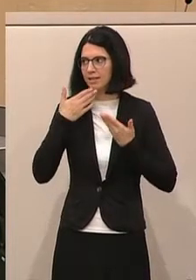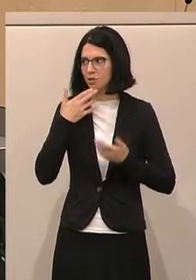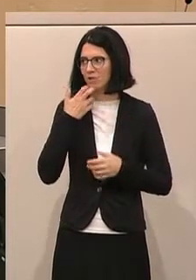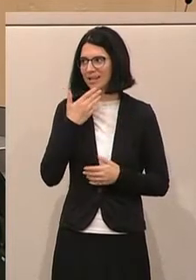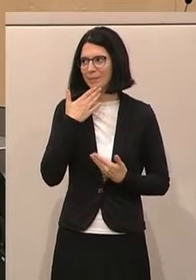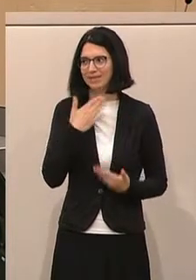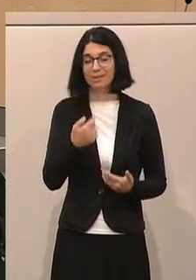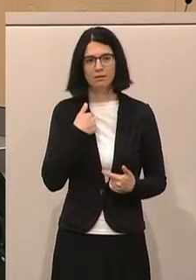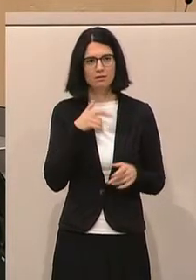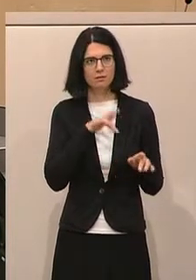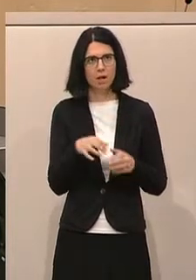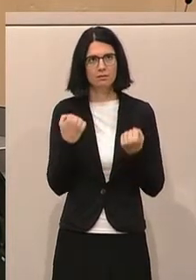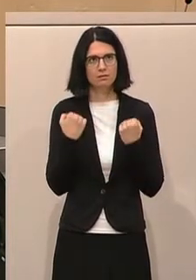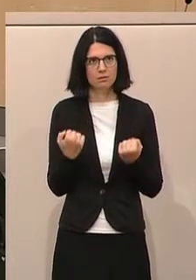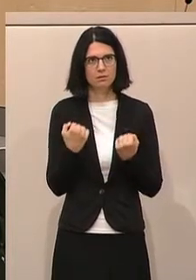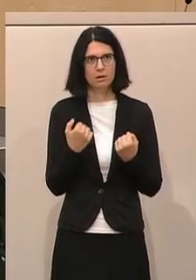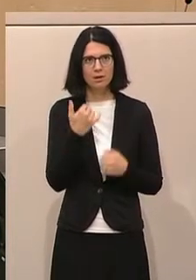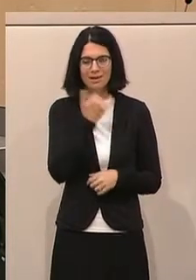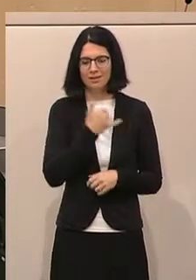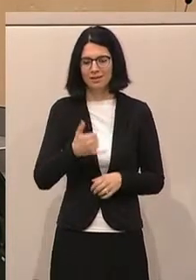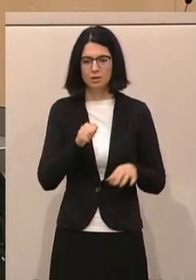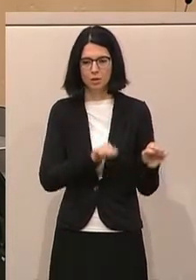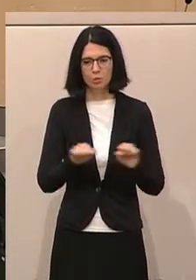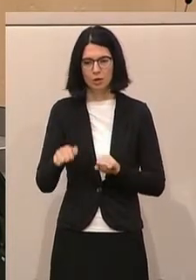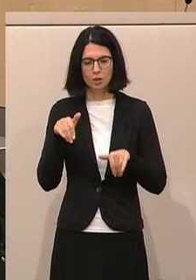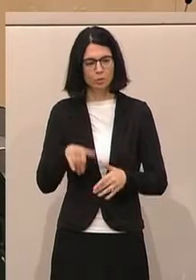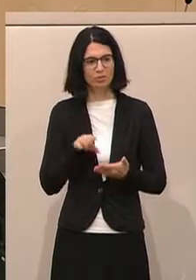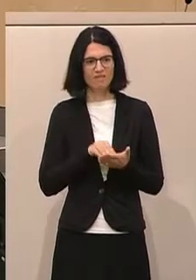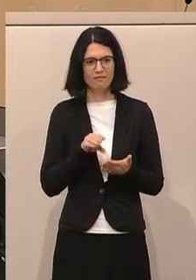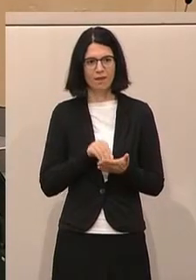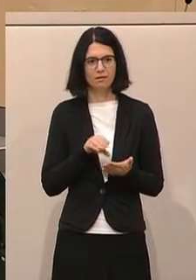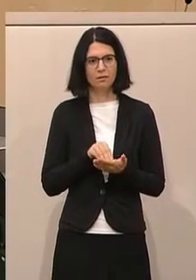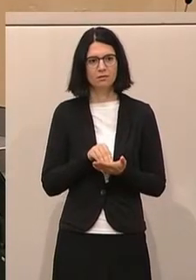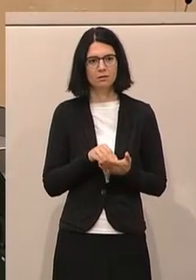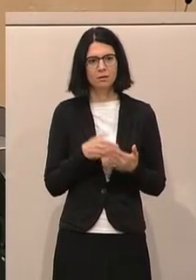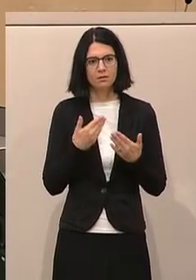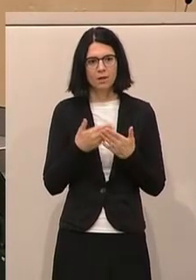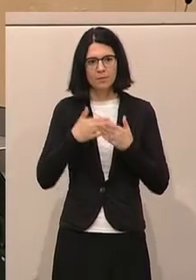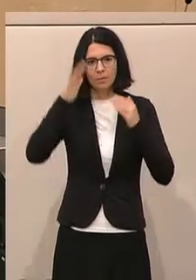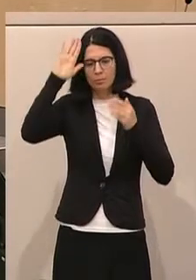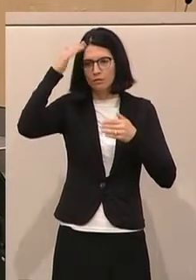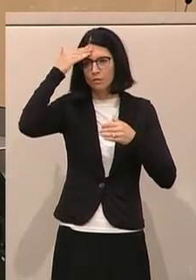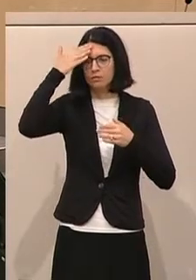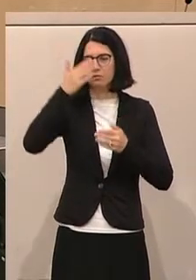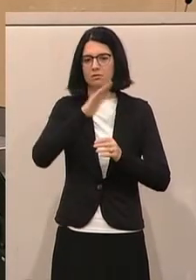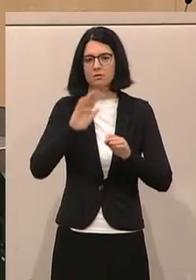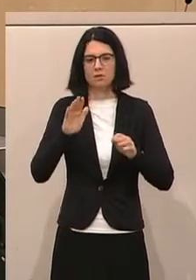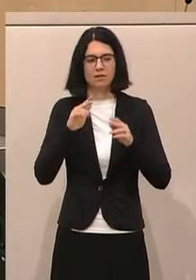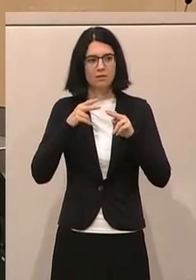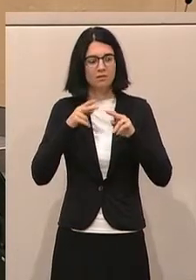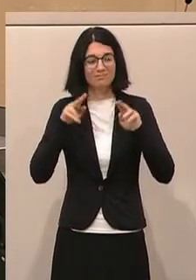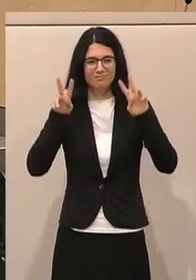bedanken. Ich bin überzeugt davon, dass wir jede Gelegenheit wirklich auch nutzen müssen, um Bewusstsein für die wirklich